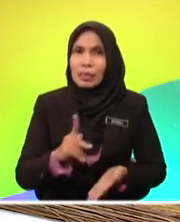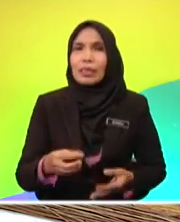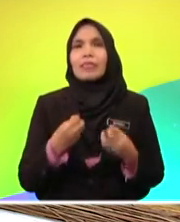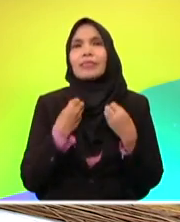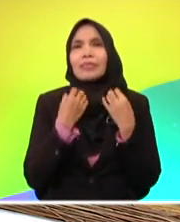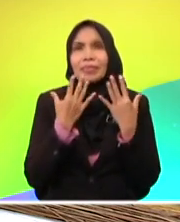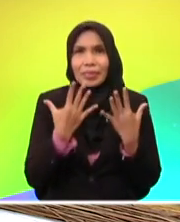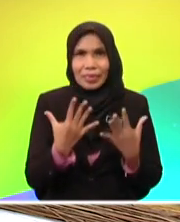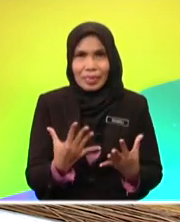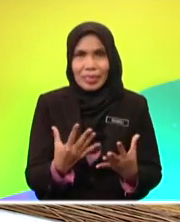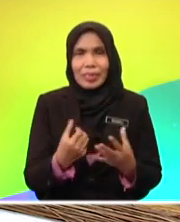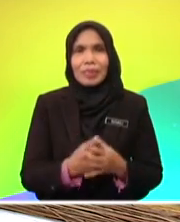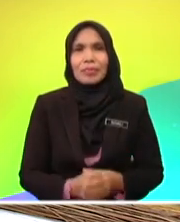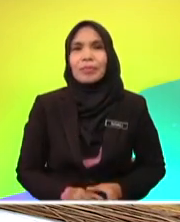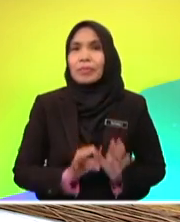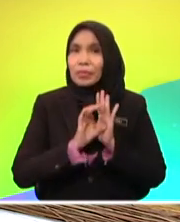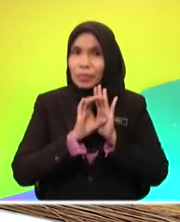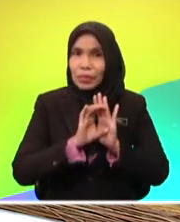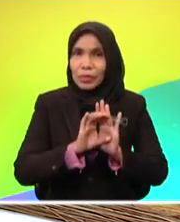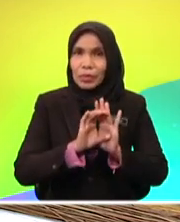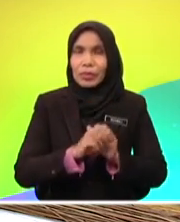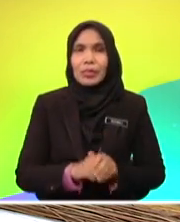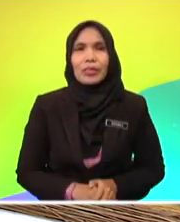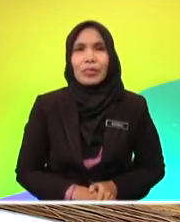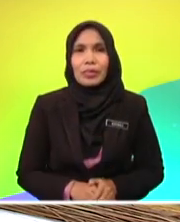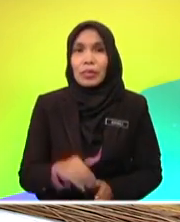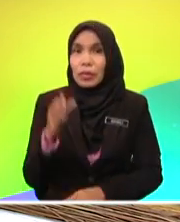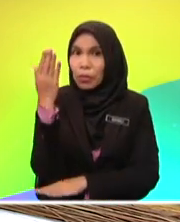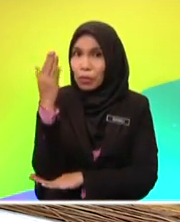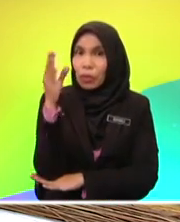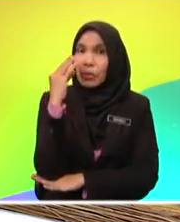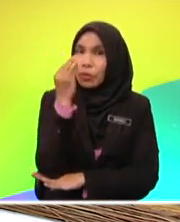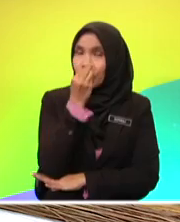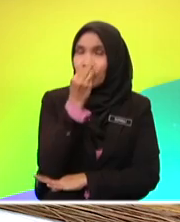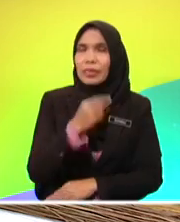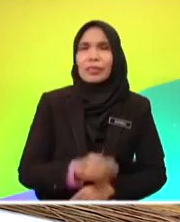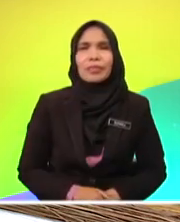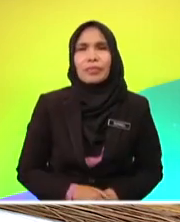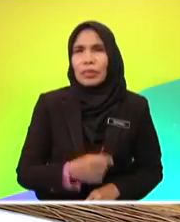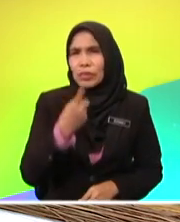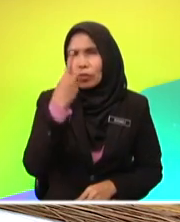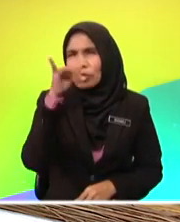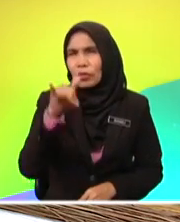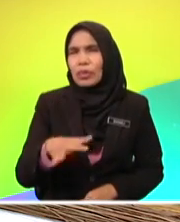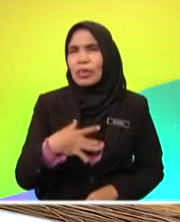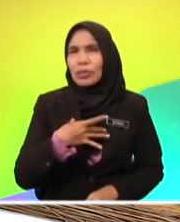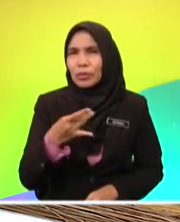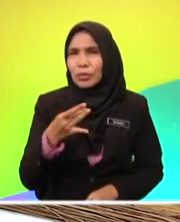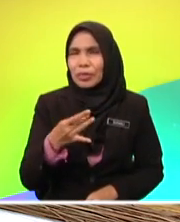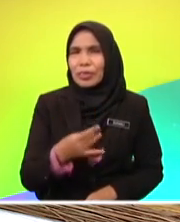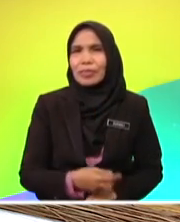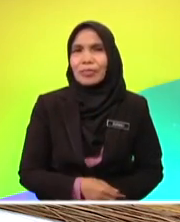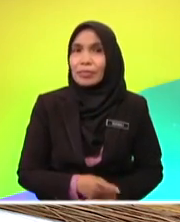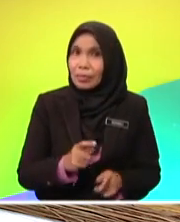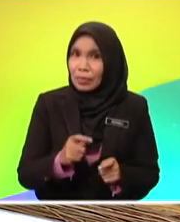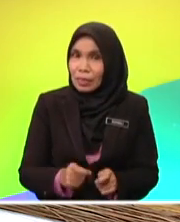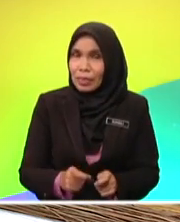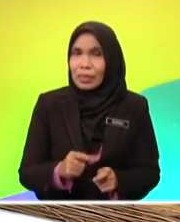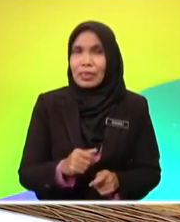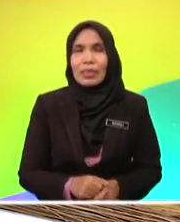hiasan. Okey, contohnya macam Cikgu bawa pokok-pokok bunga ni. Okey, untuk orang yang minat menanam pokok bunga. Okey, dia boleh